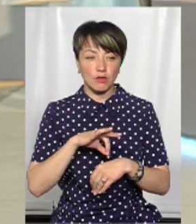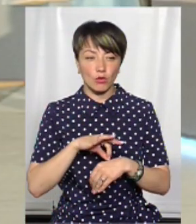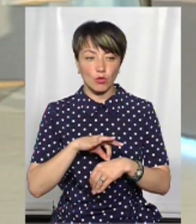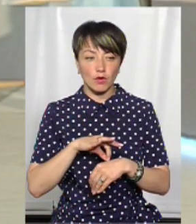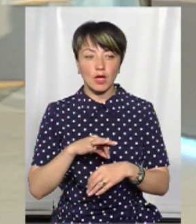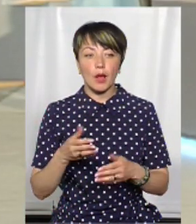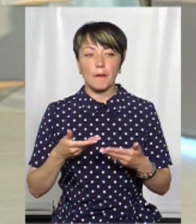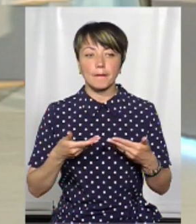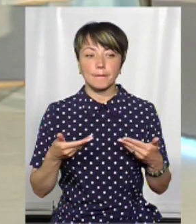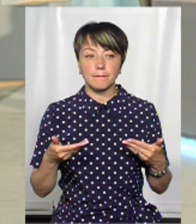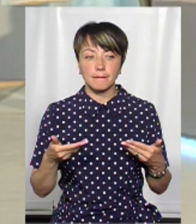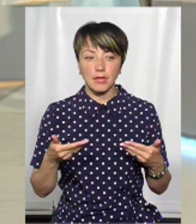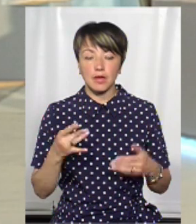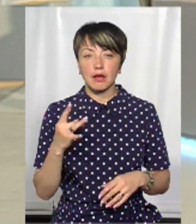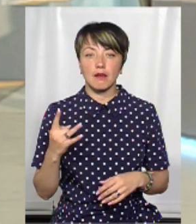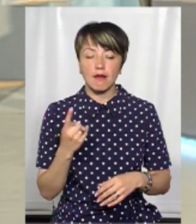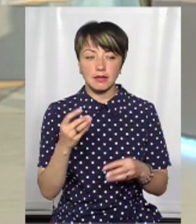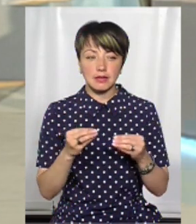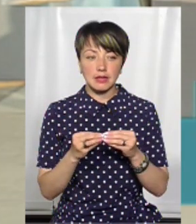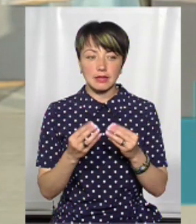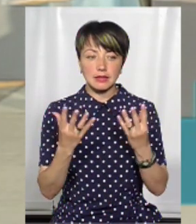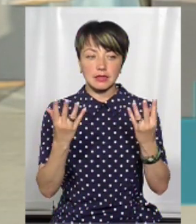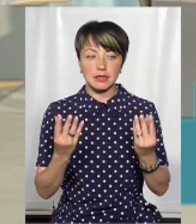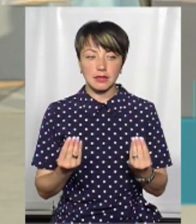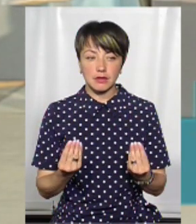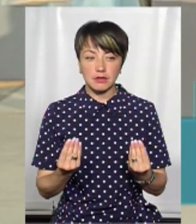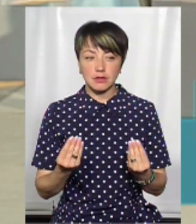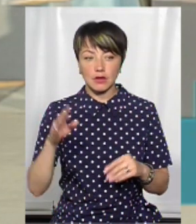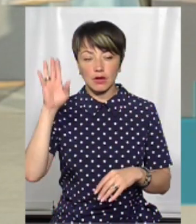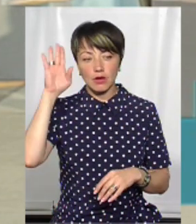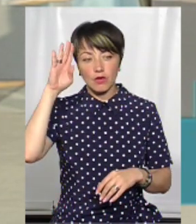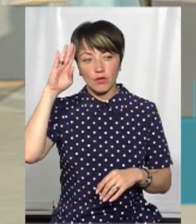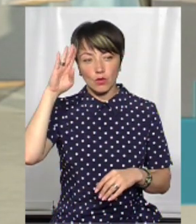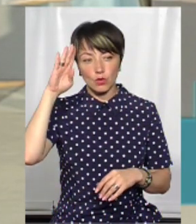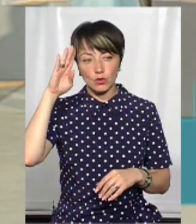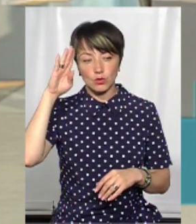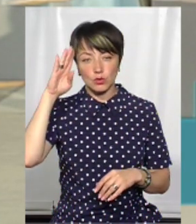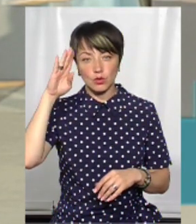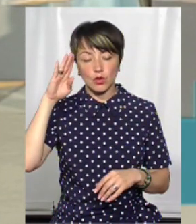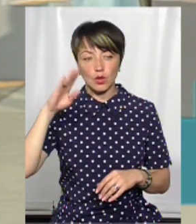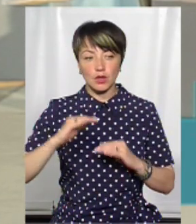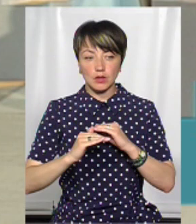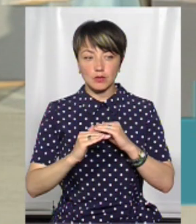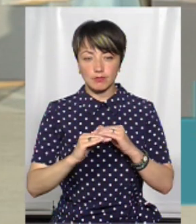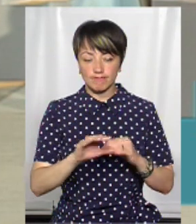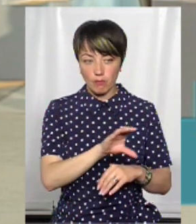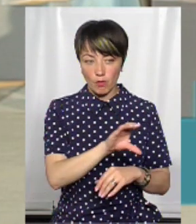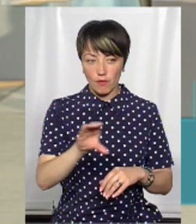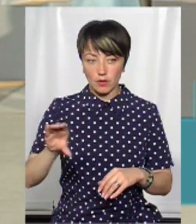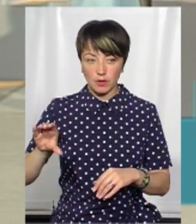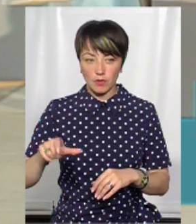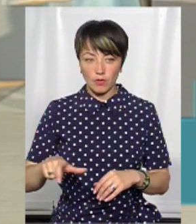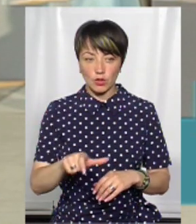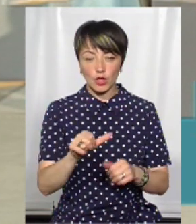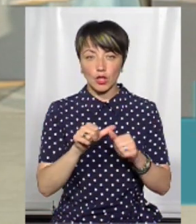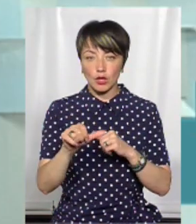захворювань. Ми раз на 10 днів беремо воду з поверхневих водойм, наступних